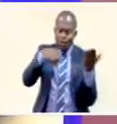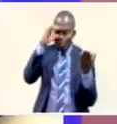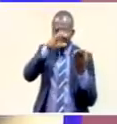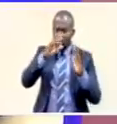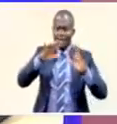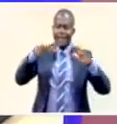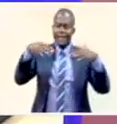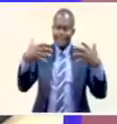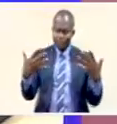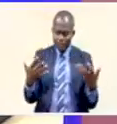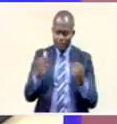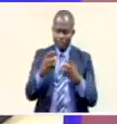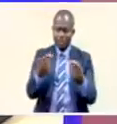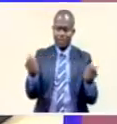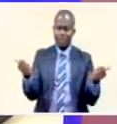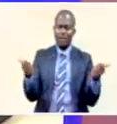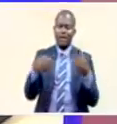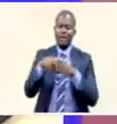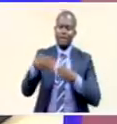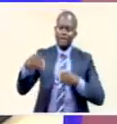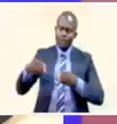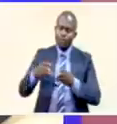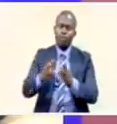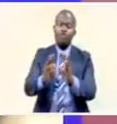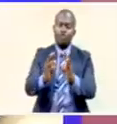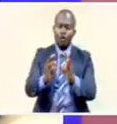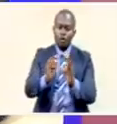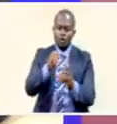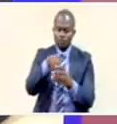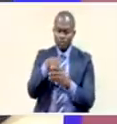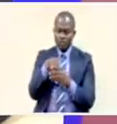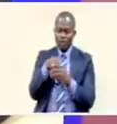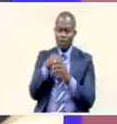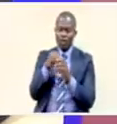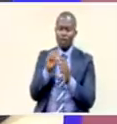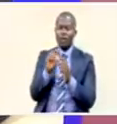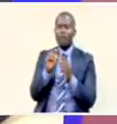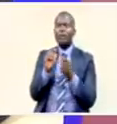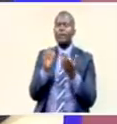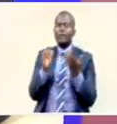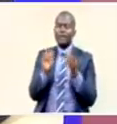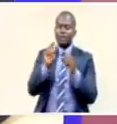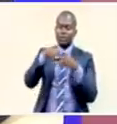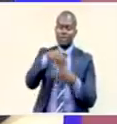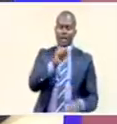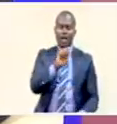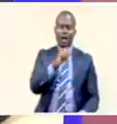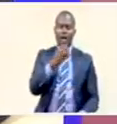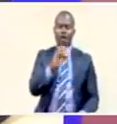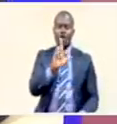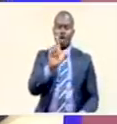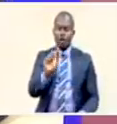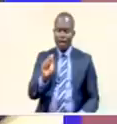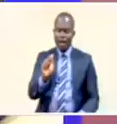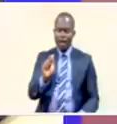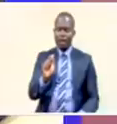uko bikemurwa n'iyo nzira twagiyemo tujya Angola Rwanda muri